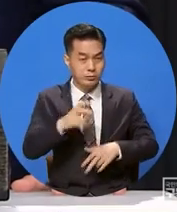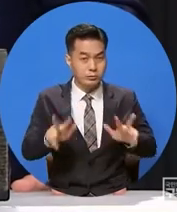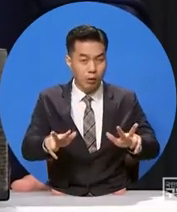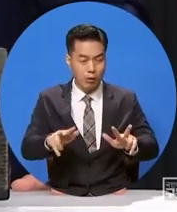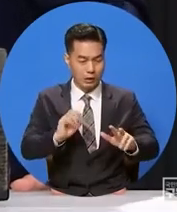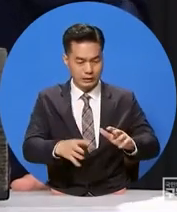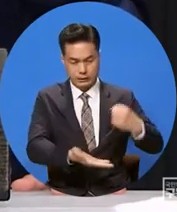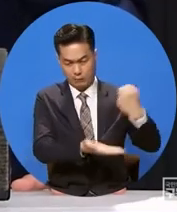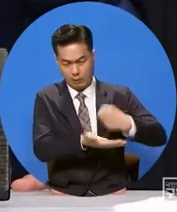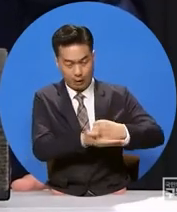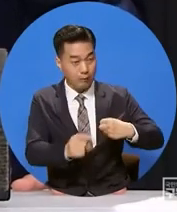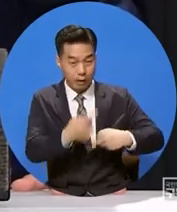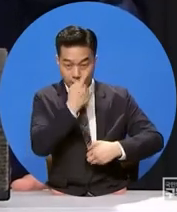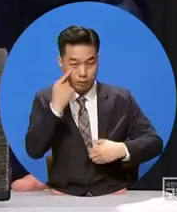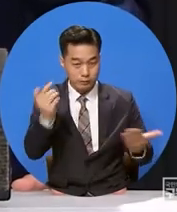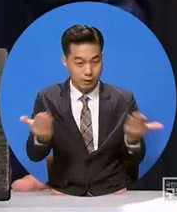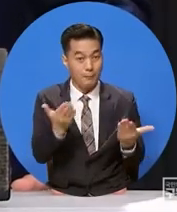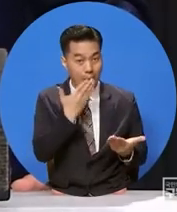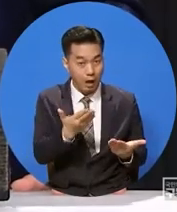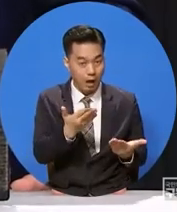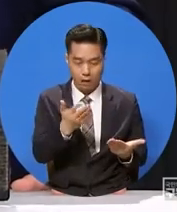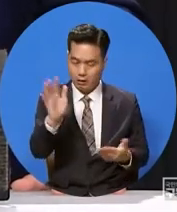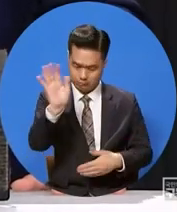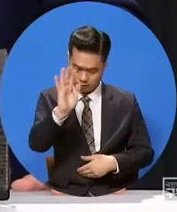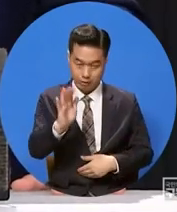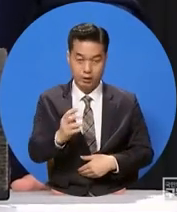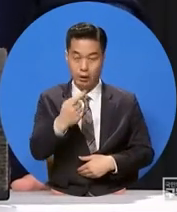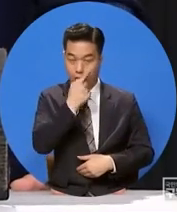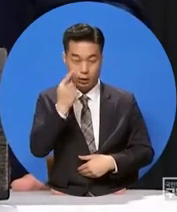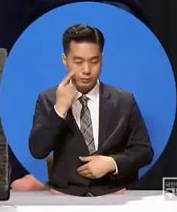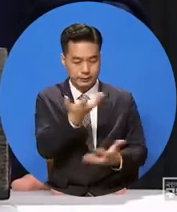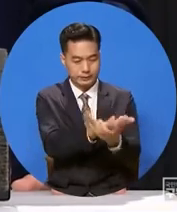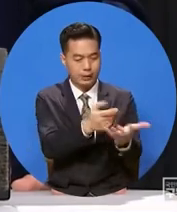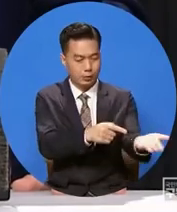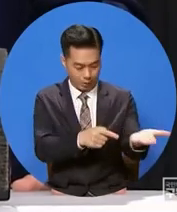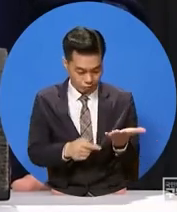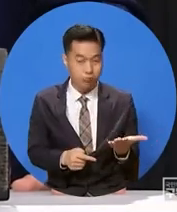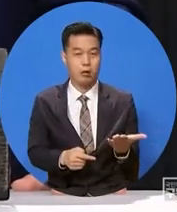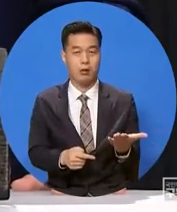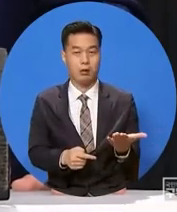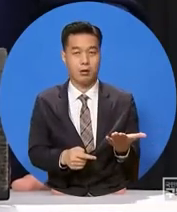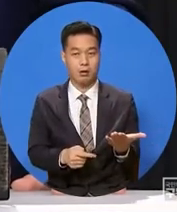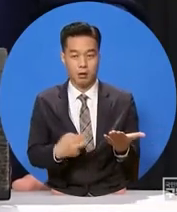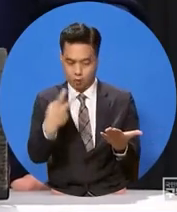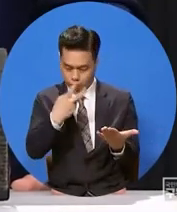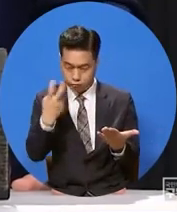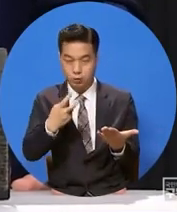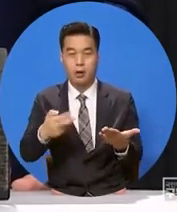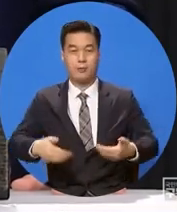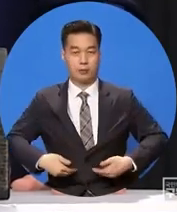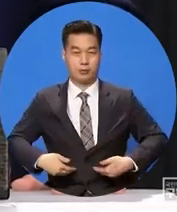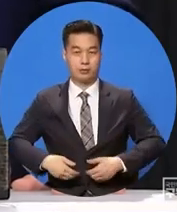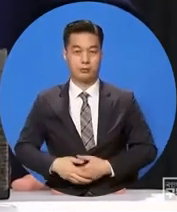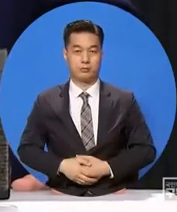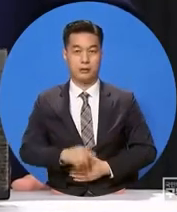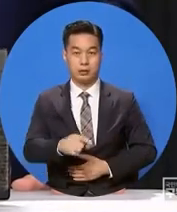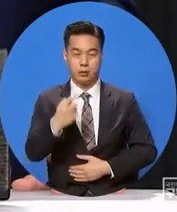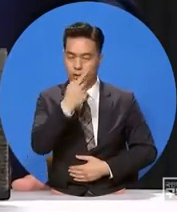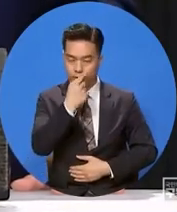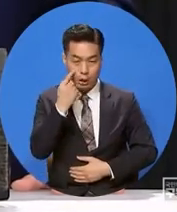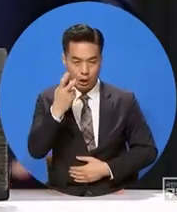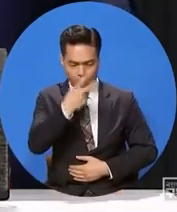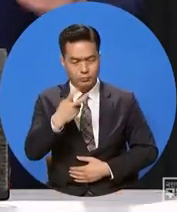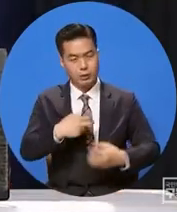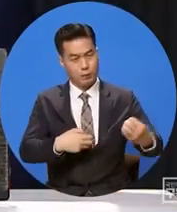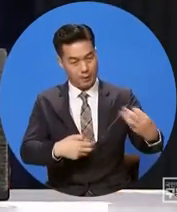여기서 인신공격하는 게 검증입니까? 본성감은 검증이라는 거는 자료를 놓고. 예, 예. 어? 자 이제 25초 남았습니다. 그래 이야기하시면 이거를 검증이라고